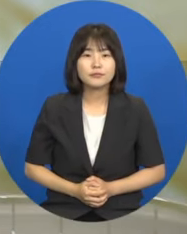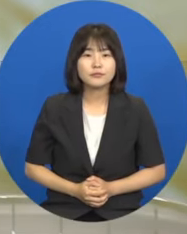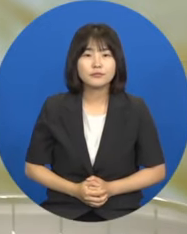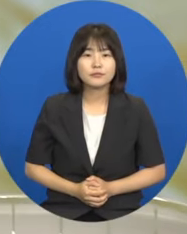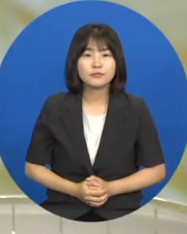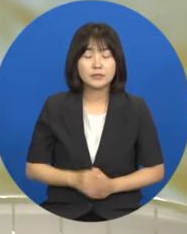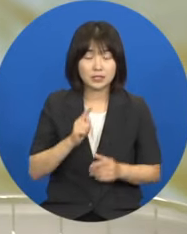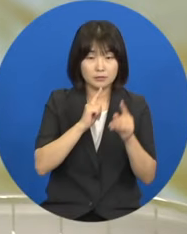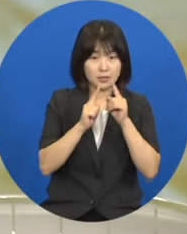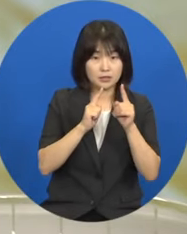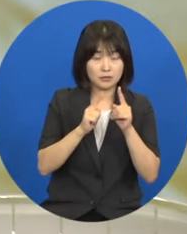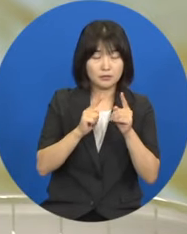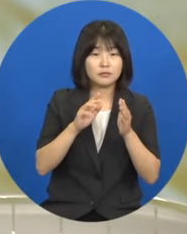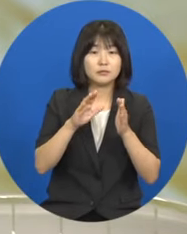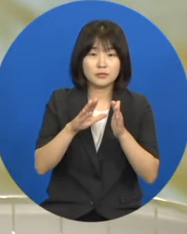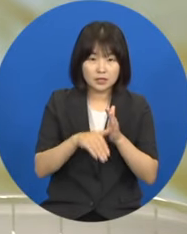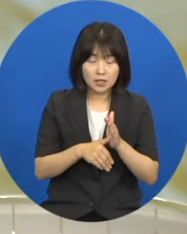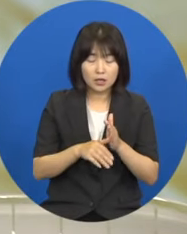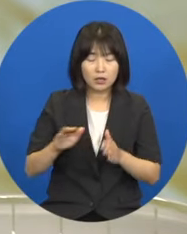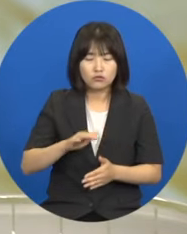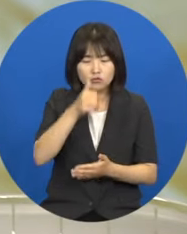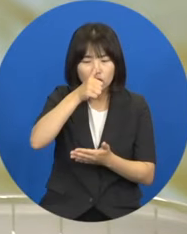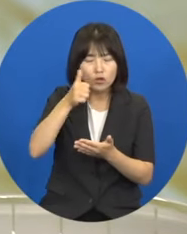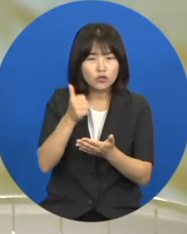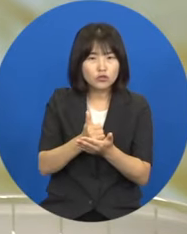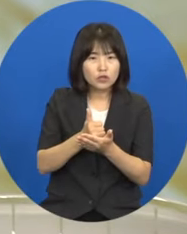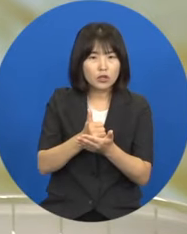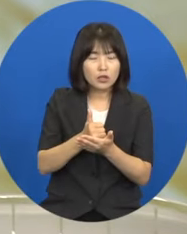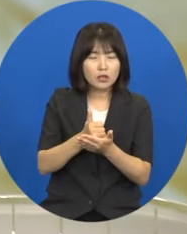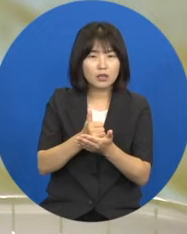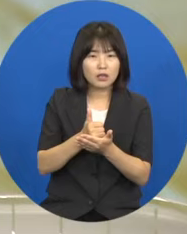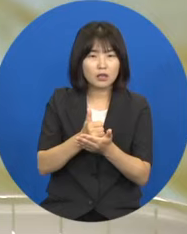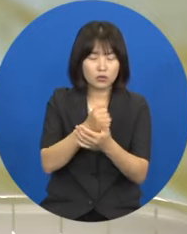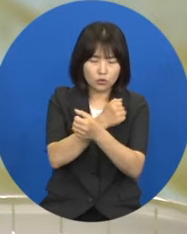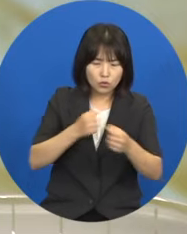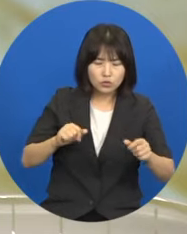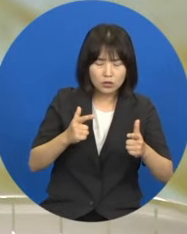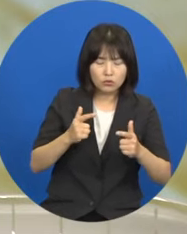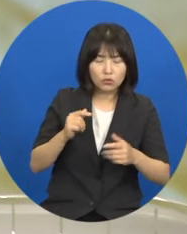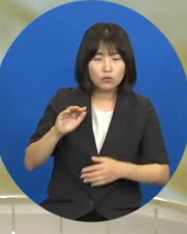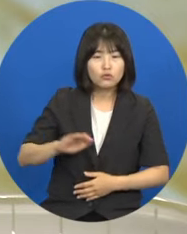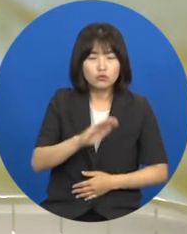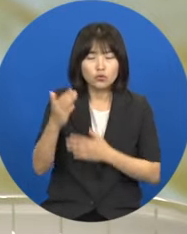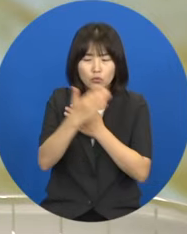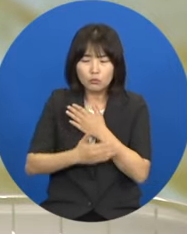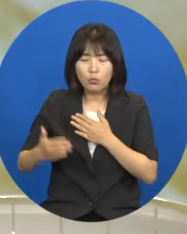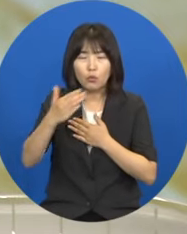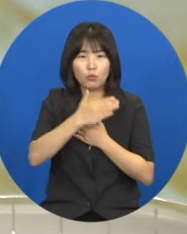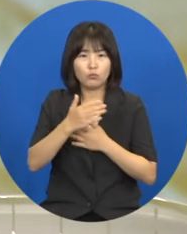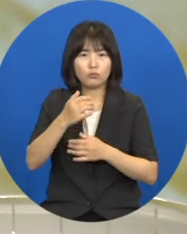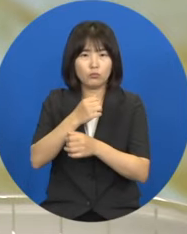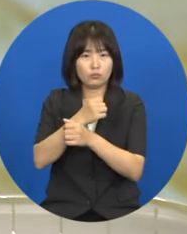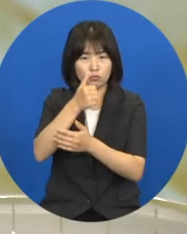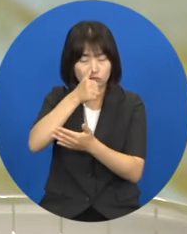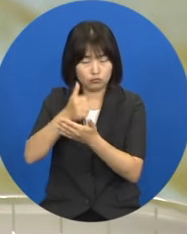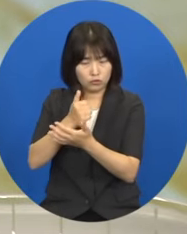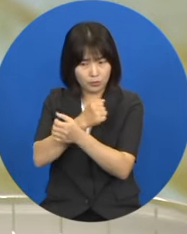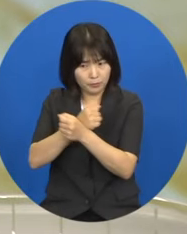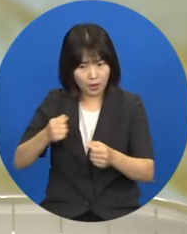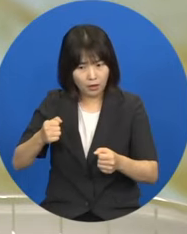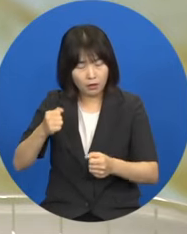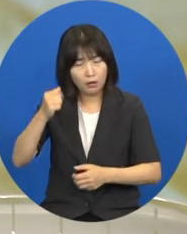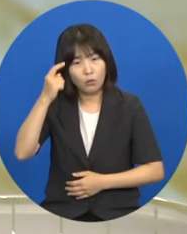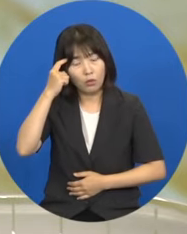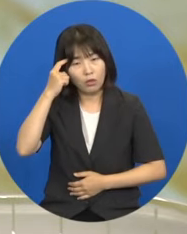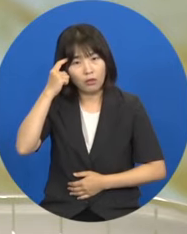구절에서 왜 우리 죄를 속량하실 것이 아니라 우리 몸을 속량하여 주실 것이라고 기록하고